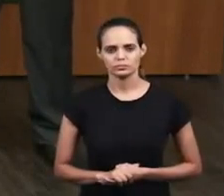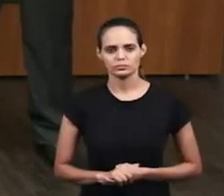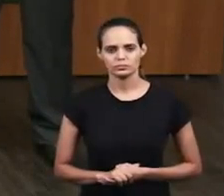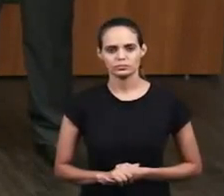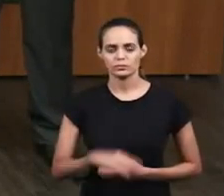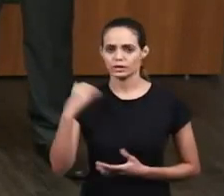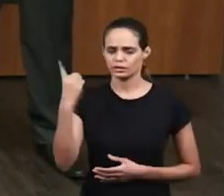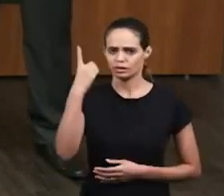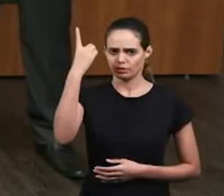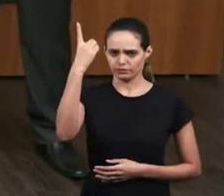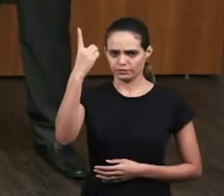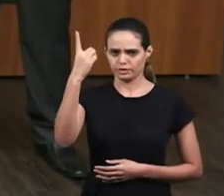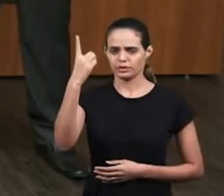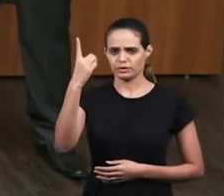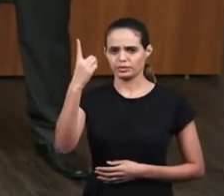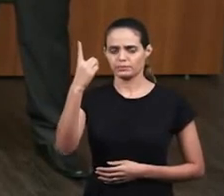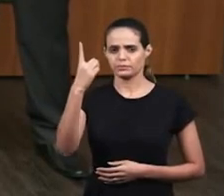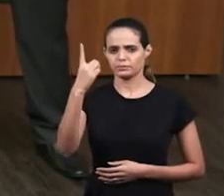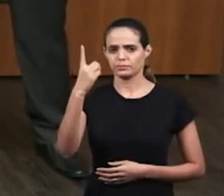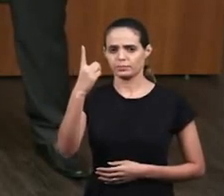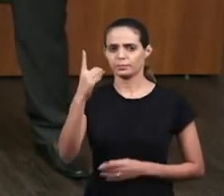keinen anderen, nur ihn.